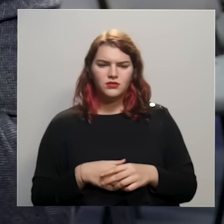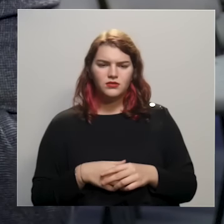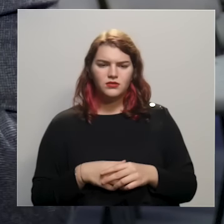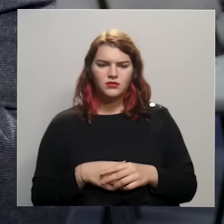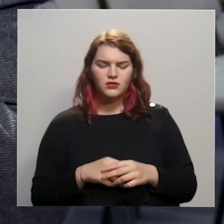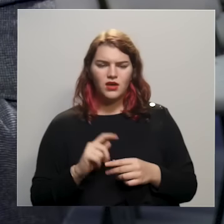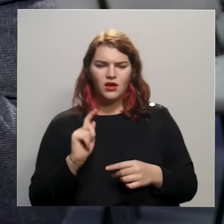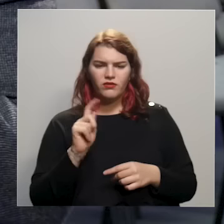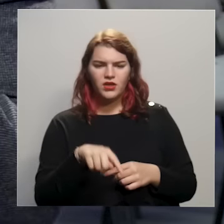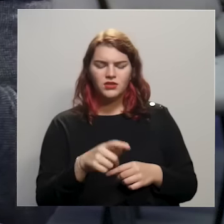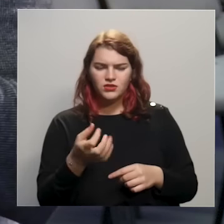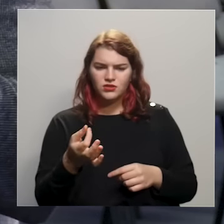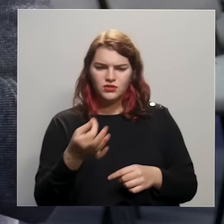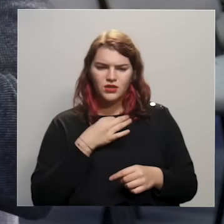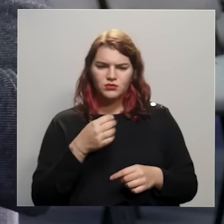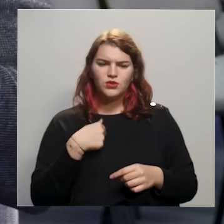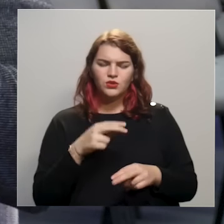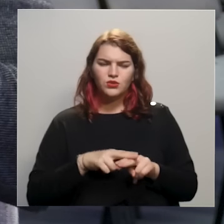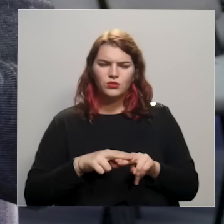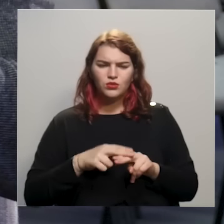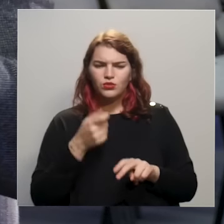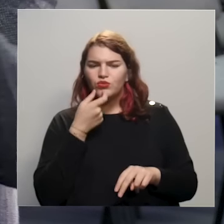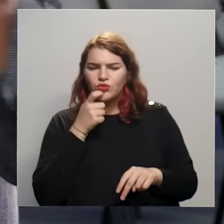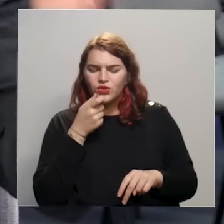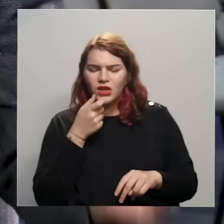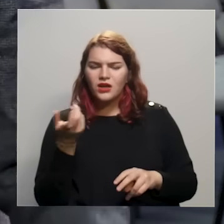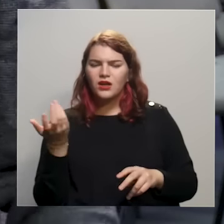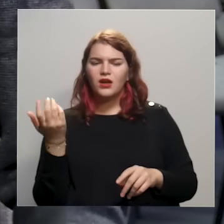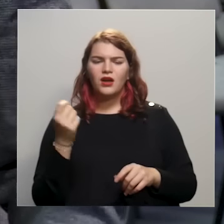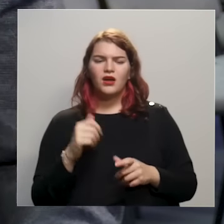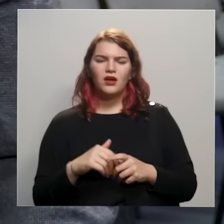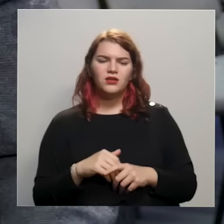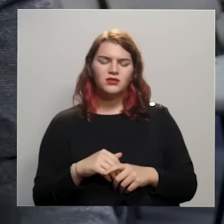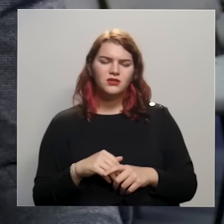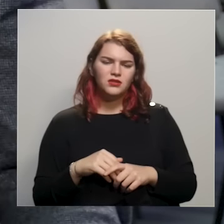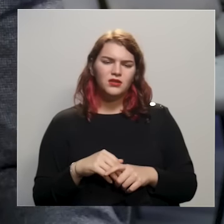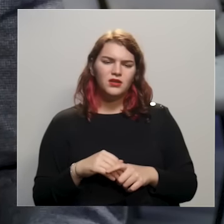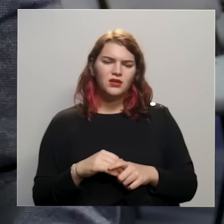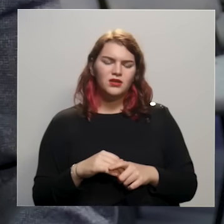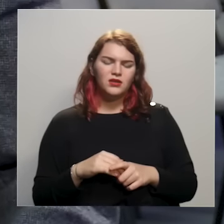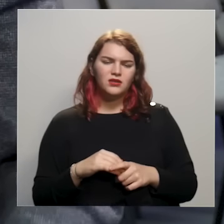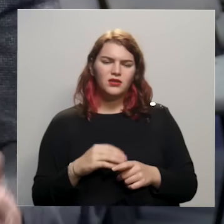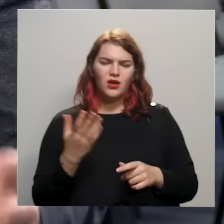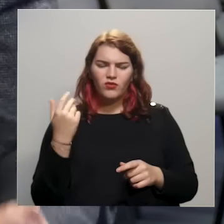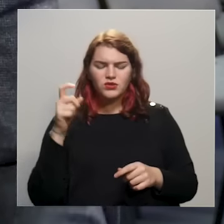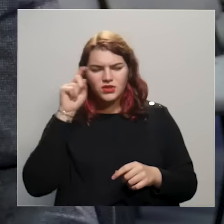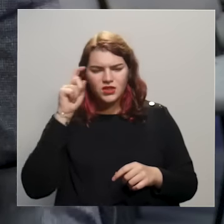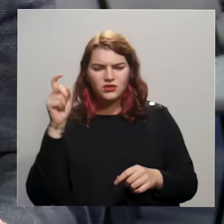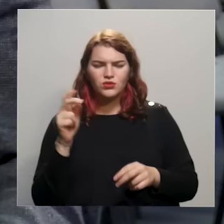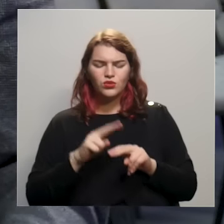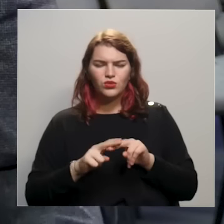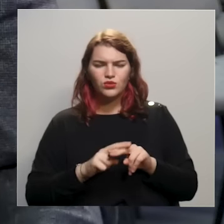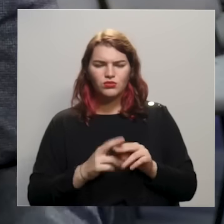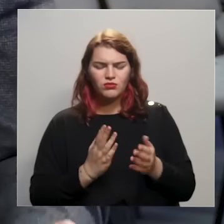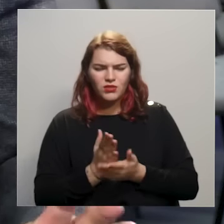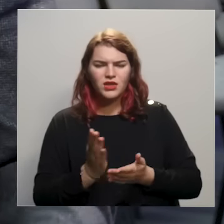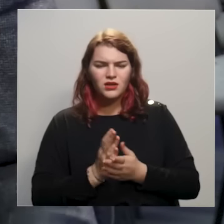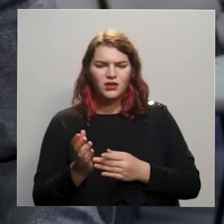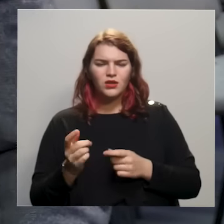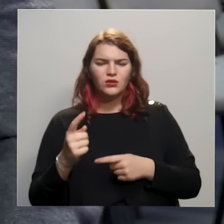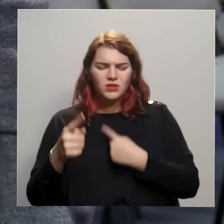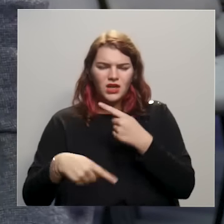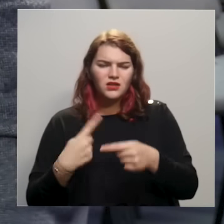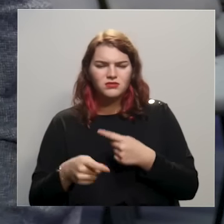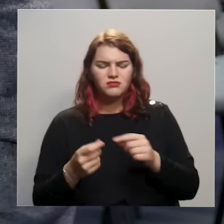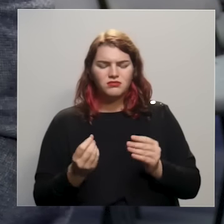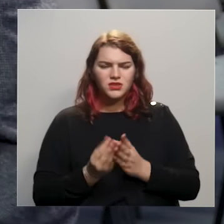A venit și ne-a spus nouă despre cum bunica, cum erau de credincioși și cum țineau ei în felul lor niște